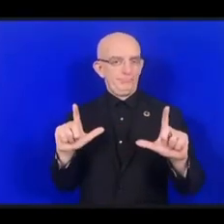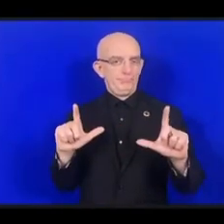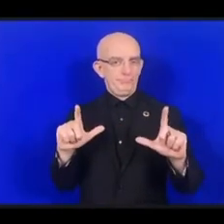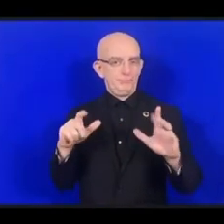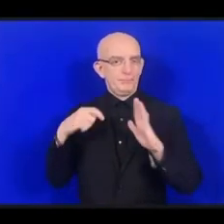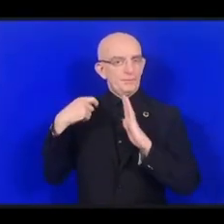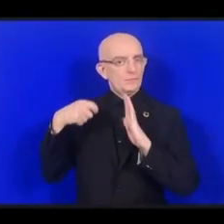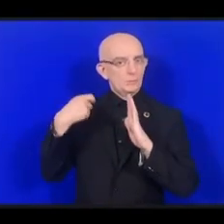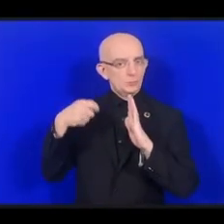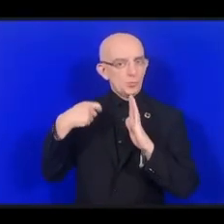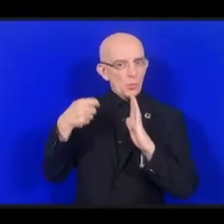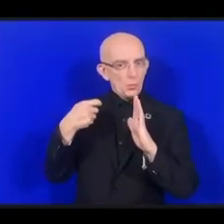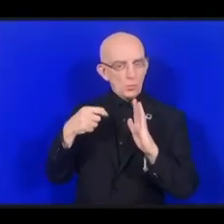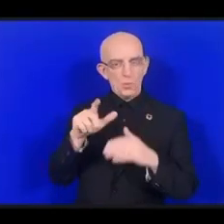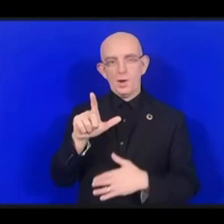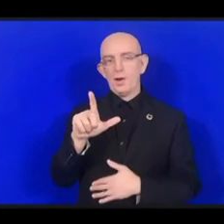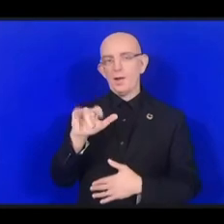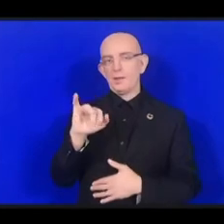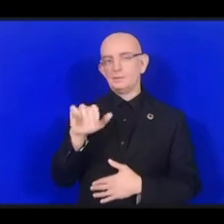Nations